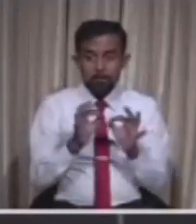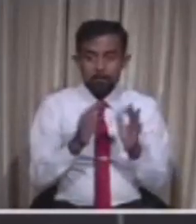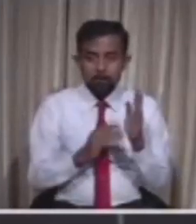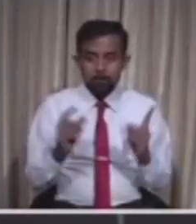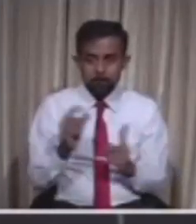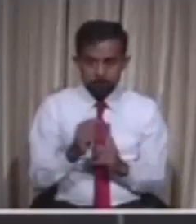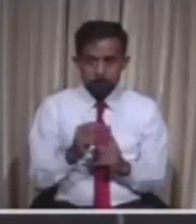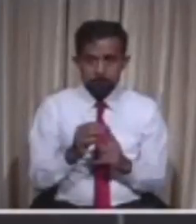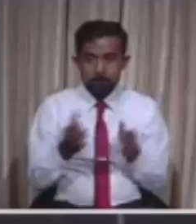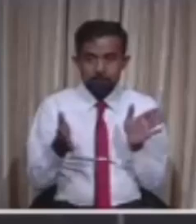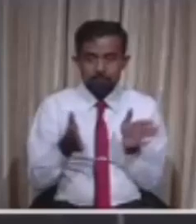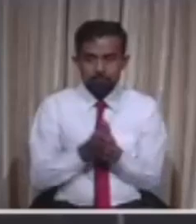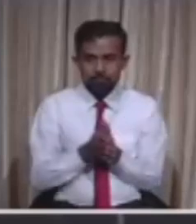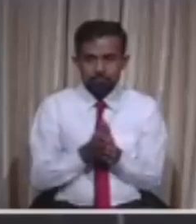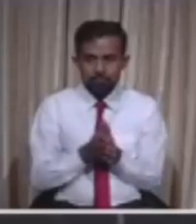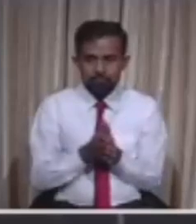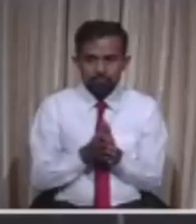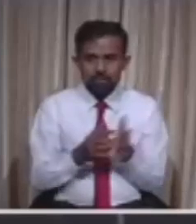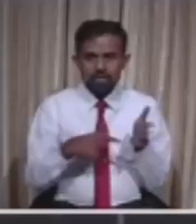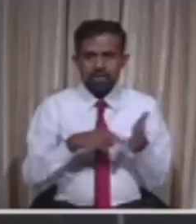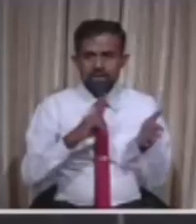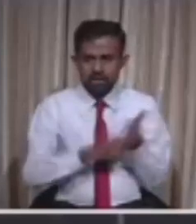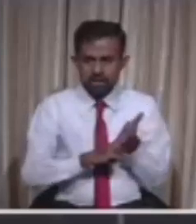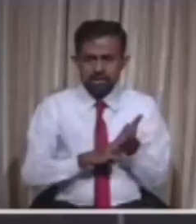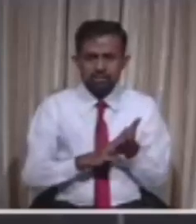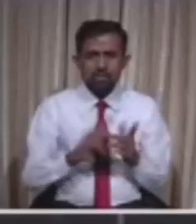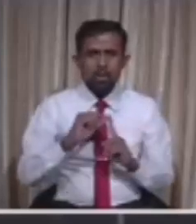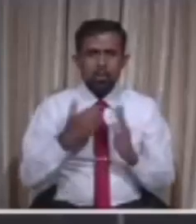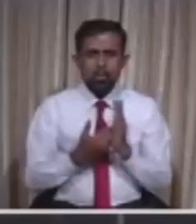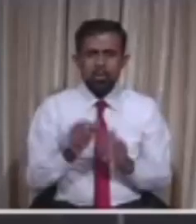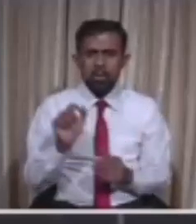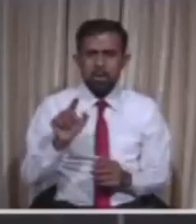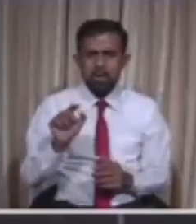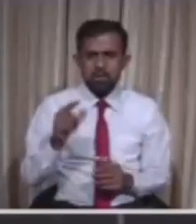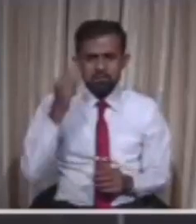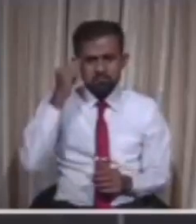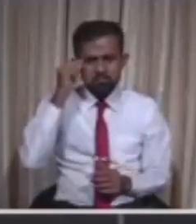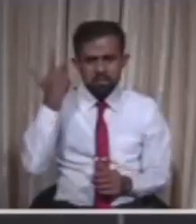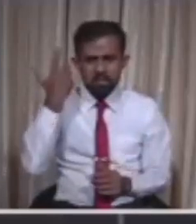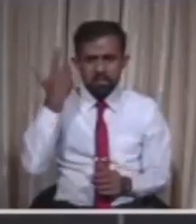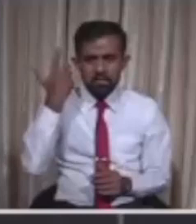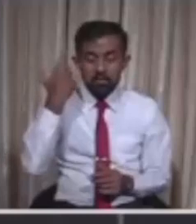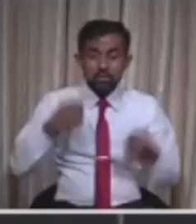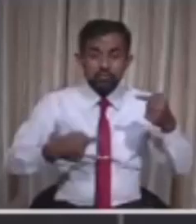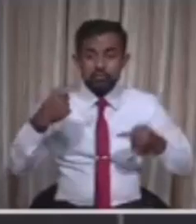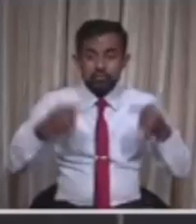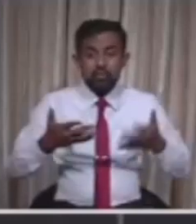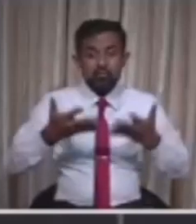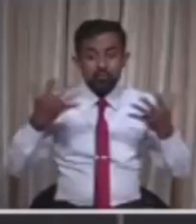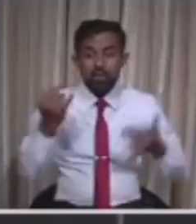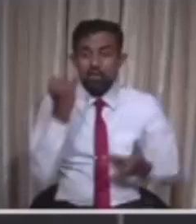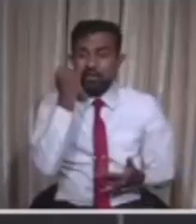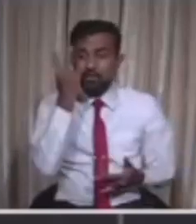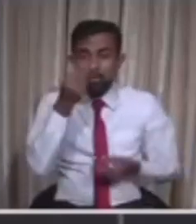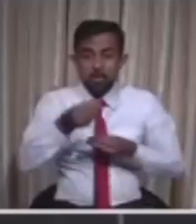ඇමතුමත් එක්ක මං හිතන්නේ ටෙලිවිෂන් ප්‍රෝග්‍රෑම් එකක් මට නම මතක නැහැ මොකද්ද කියලා. කොච්චරනම් වාද විවාද කරාද සිංගප්පූරුව